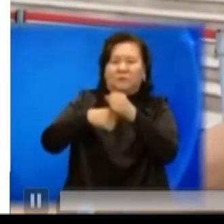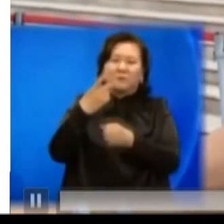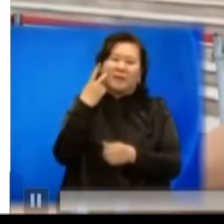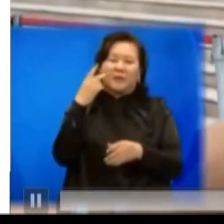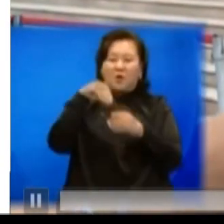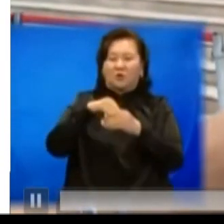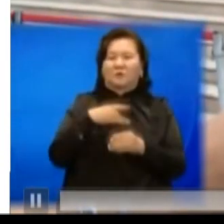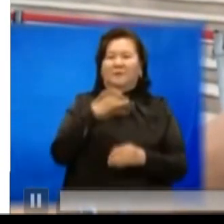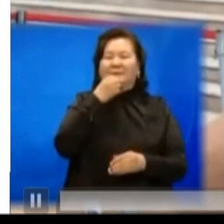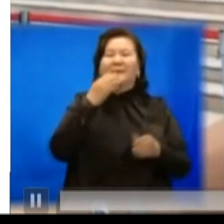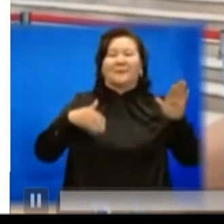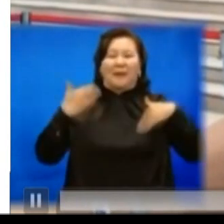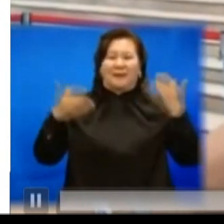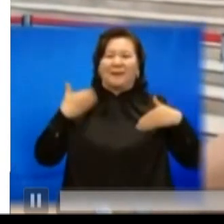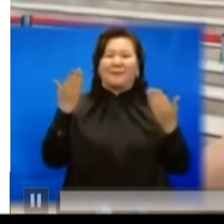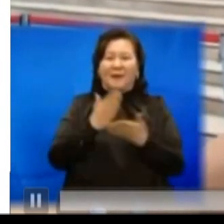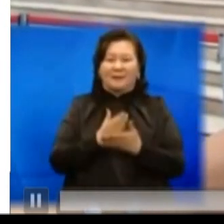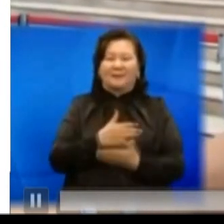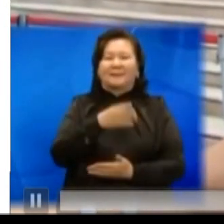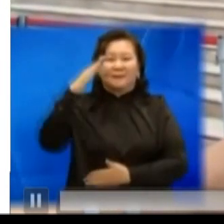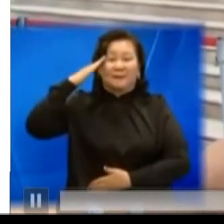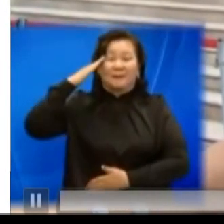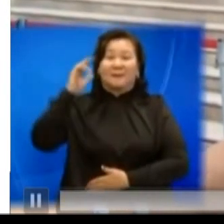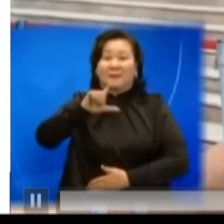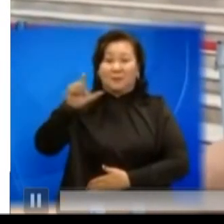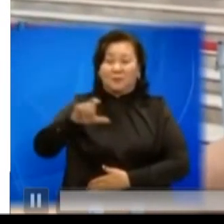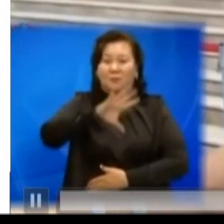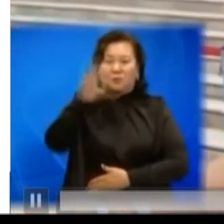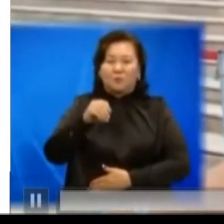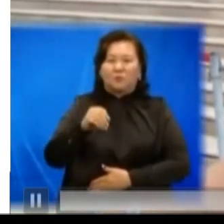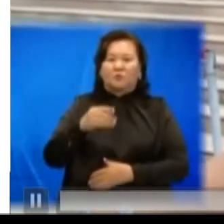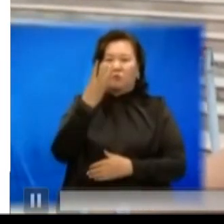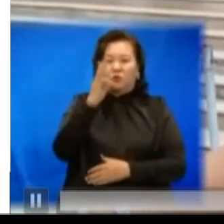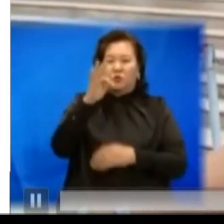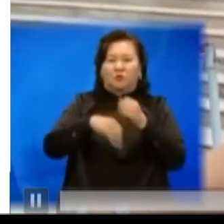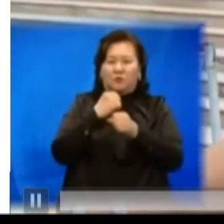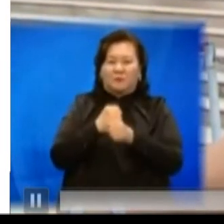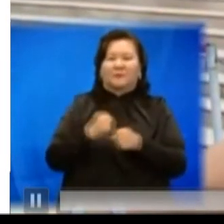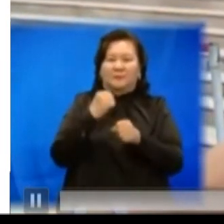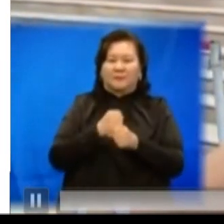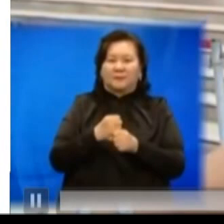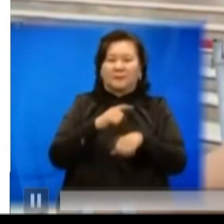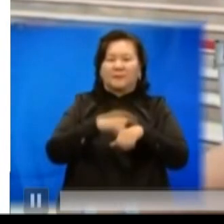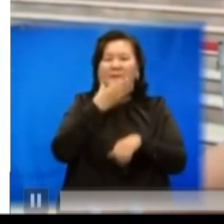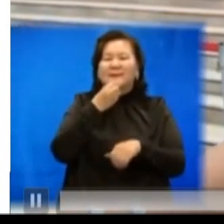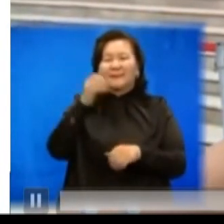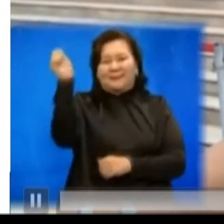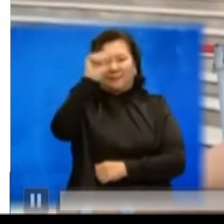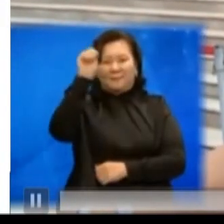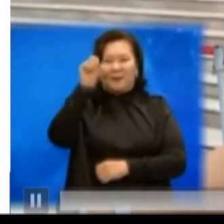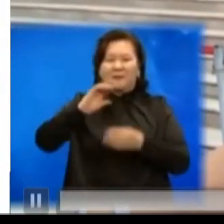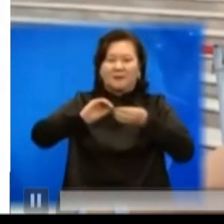оролцож байгаадаа одоо баяртай байна. Энэ цэргийн албад бол би 40 жил хаасан. За энэ хугацаанд олон сайхан баяр